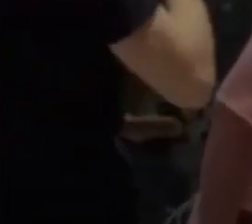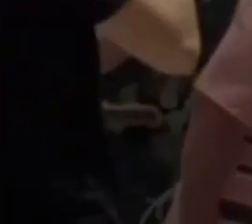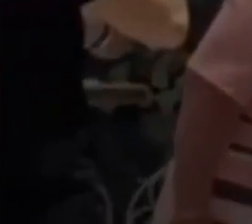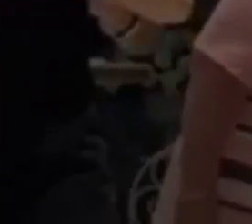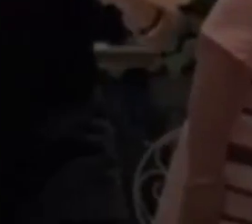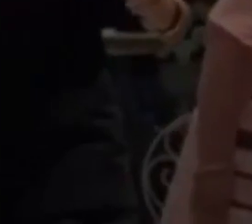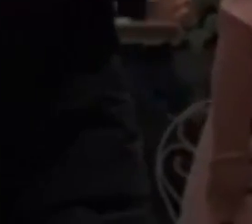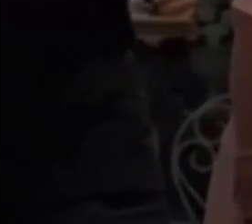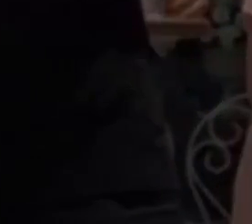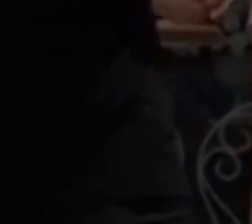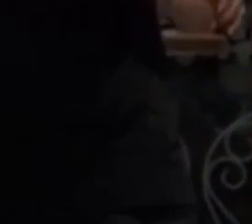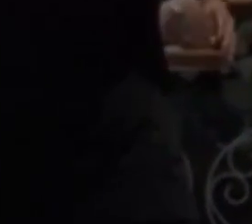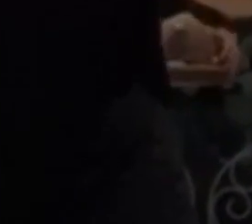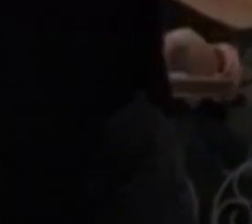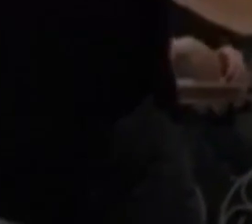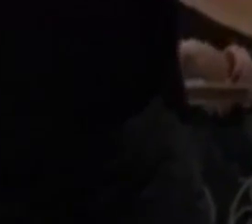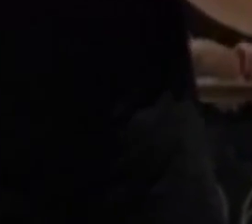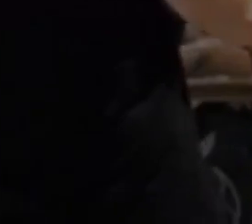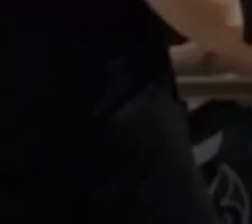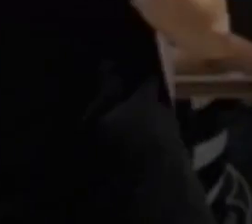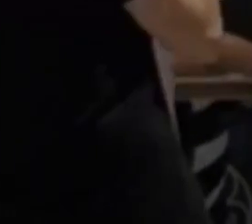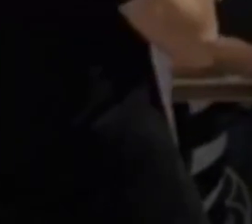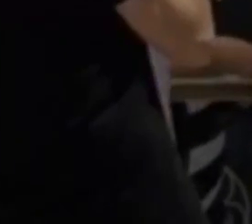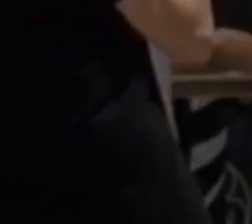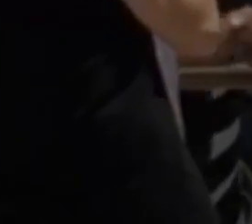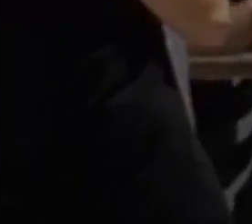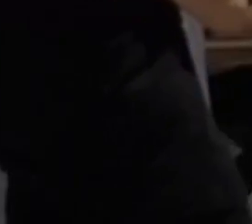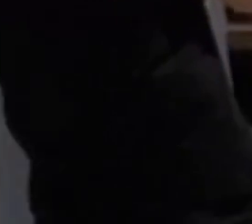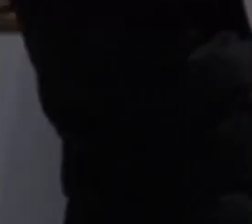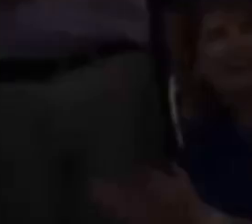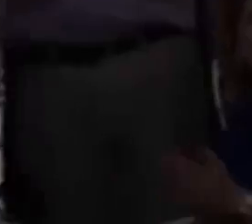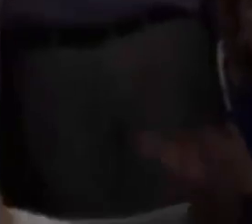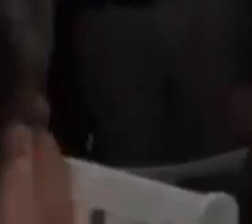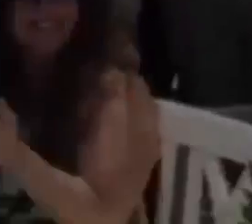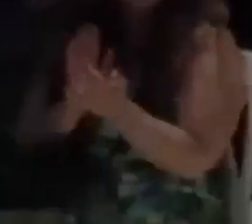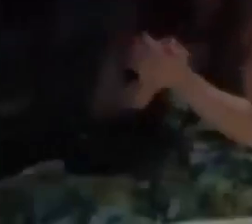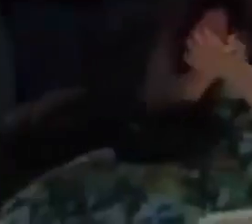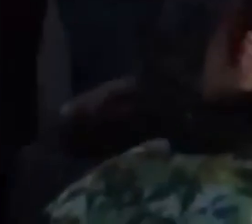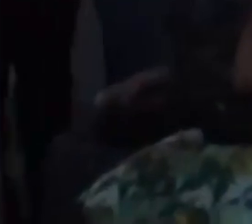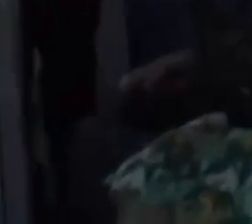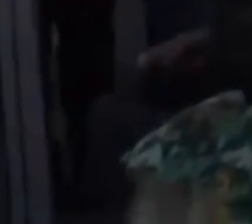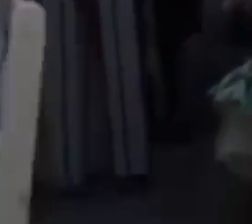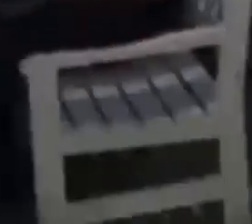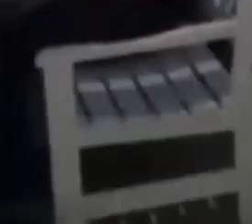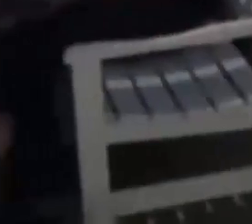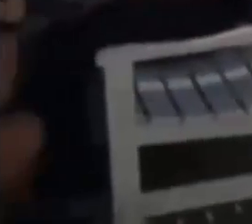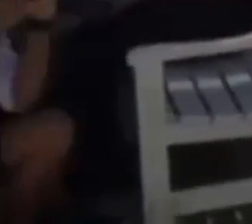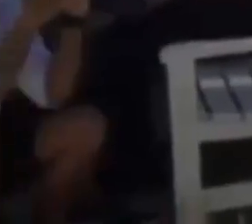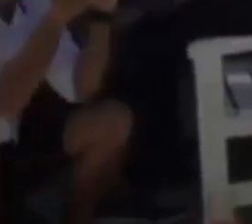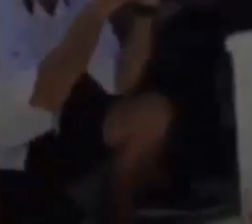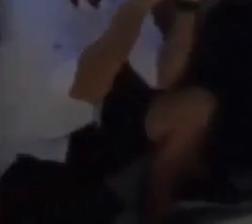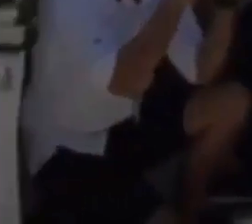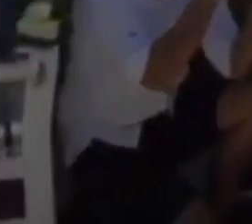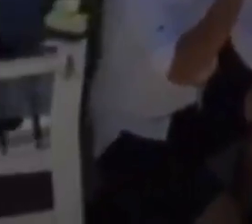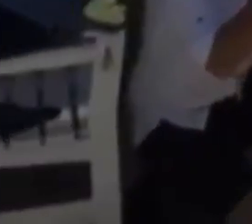והחגיגה הגאה. ברוך אתה משמח החתנים. תיעוד החתונה של נכד הרב עובדיה